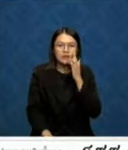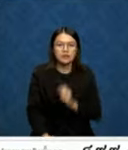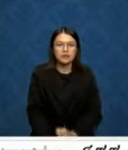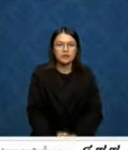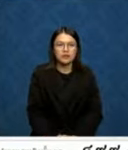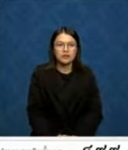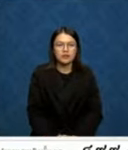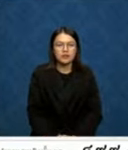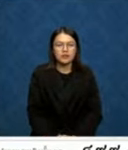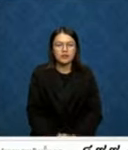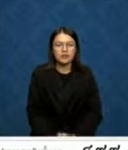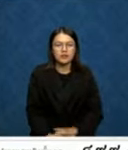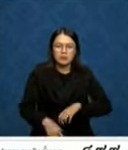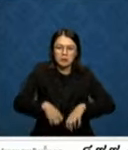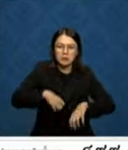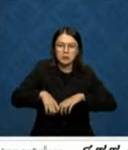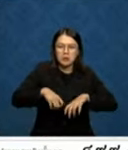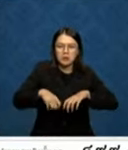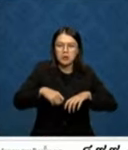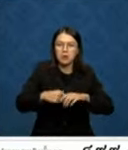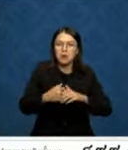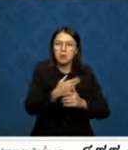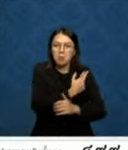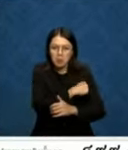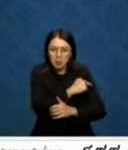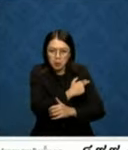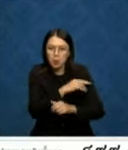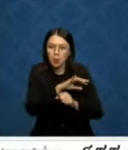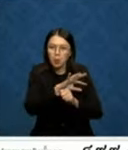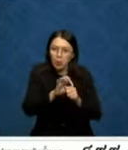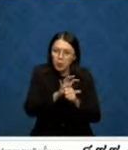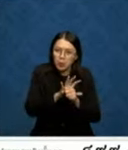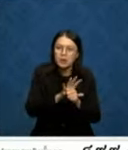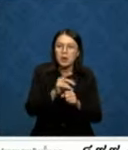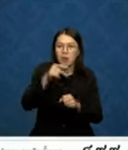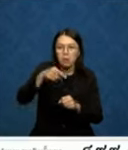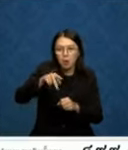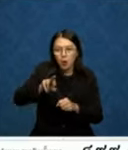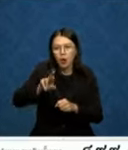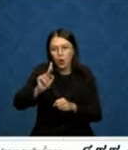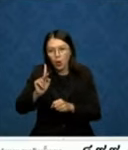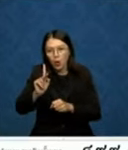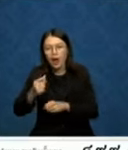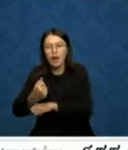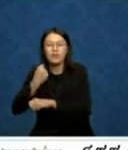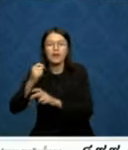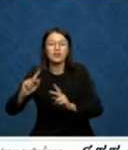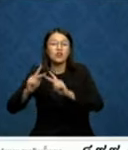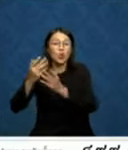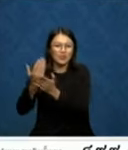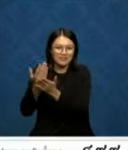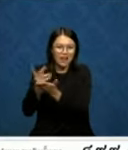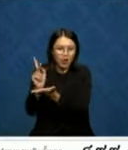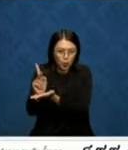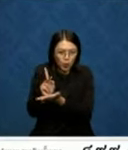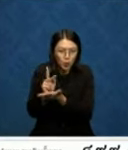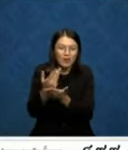ในการต่อสู้ในช่วงวิกฤตสาธารณสุขด้วยการออกพระราชกำหนดให้อำนาจกระทรวงการคลังกู้เงินรวมกั